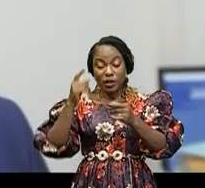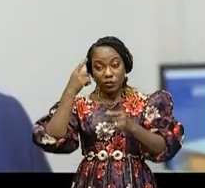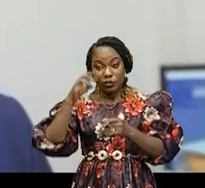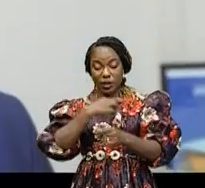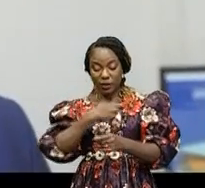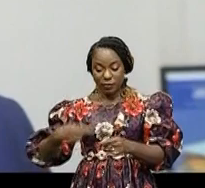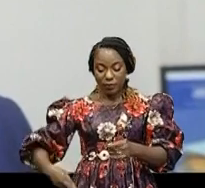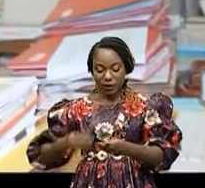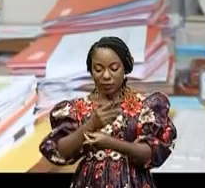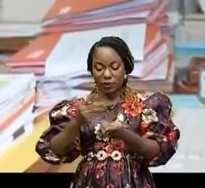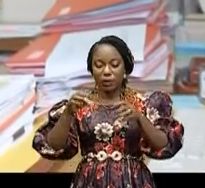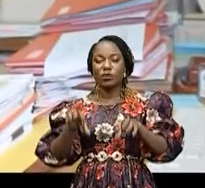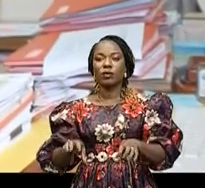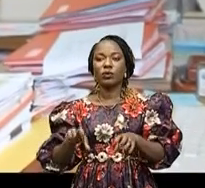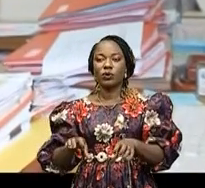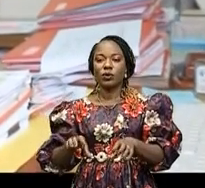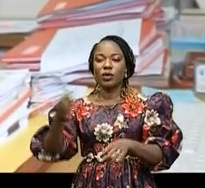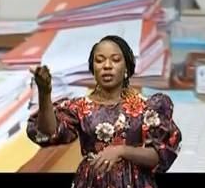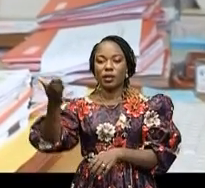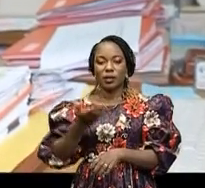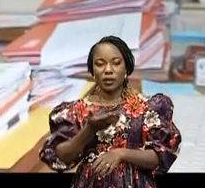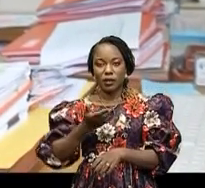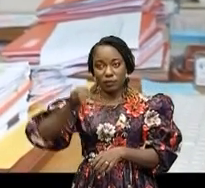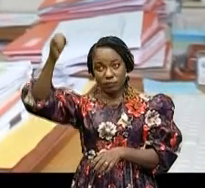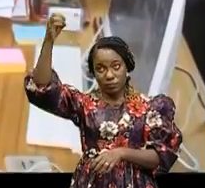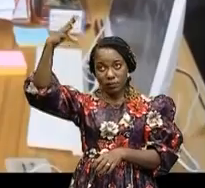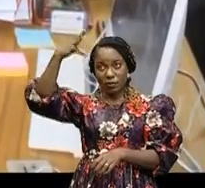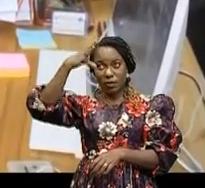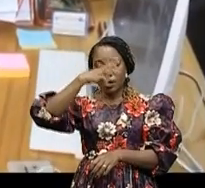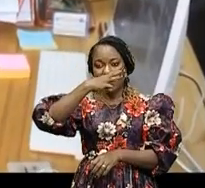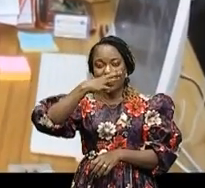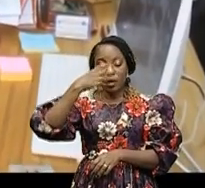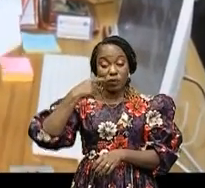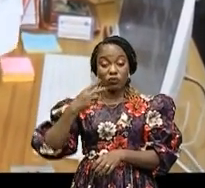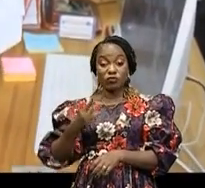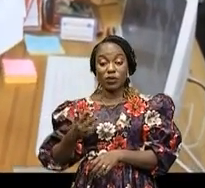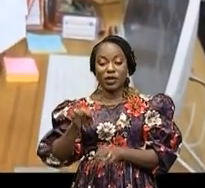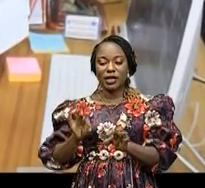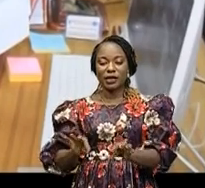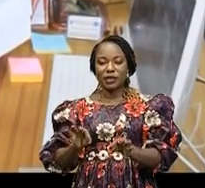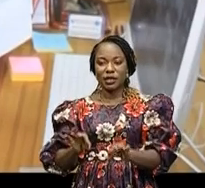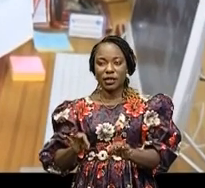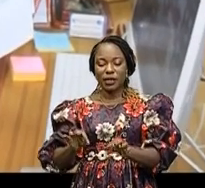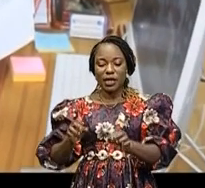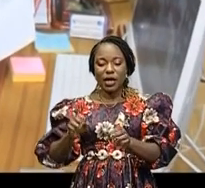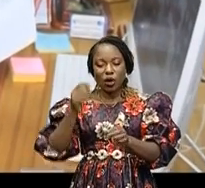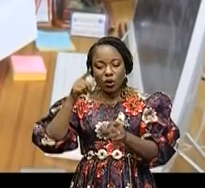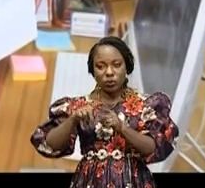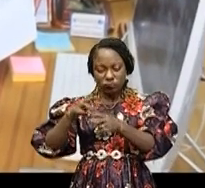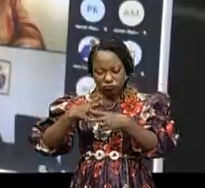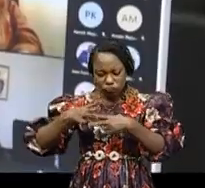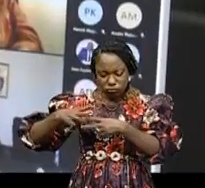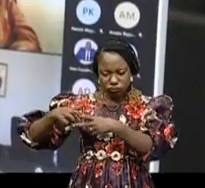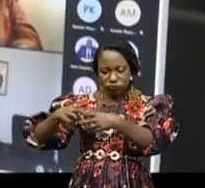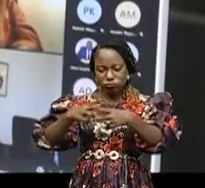République démocratique du Congo d'acquérir un satellite d'observation de la Terre devant assurer la surveillance et la maîtrise de la